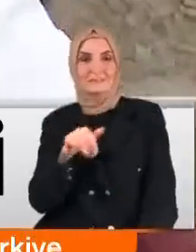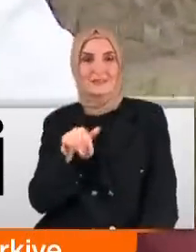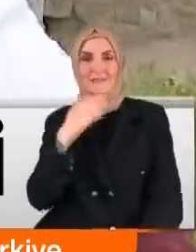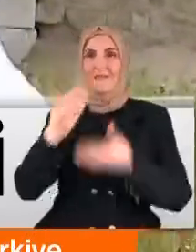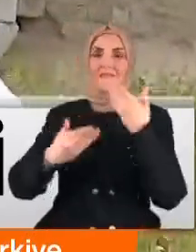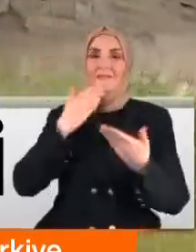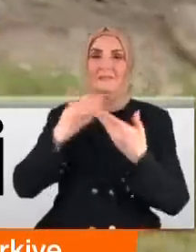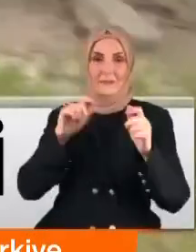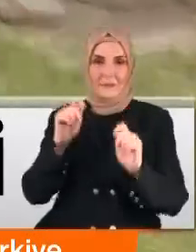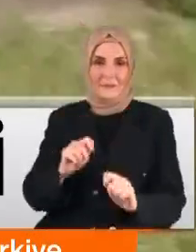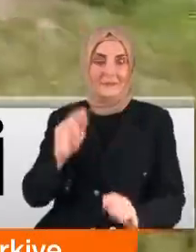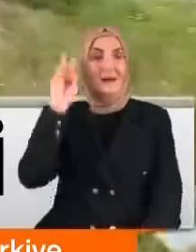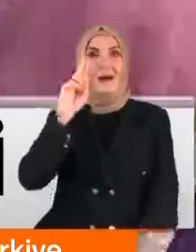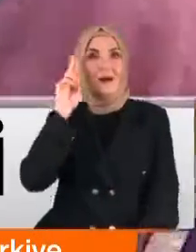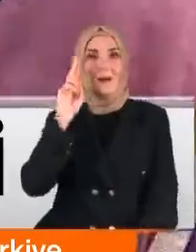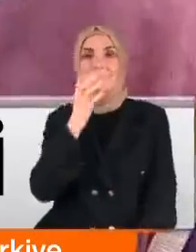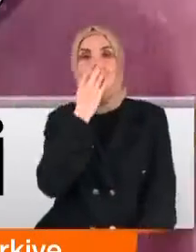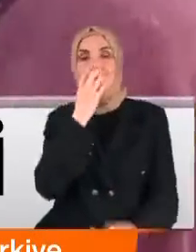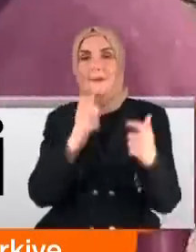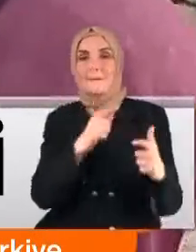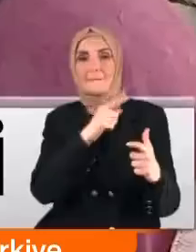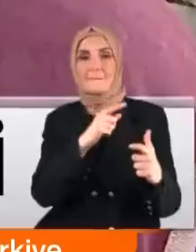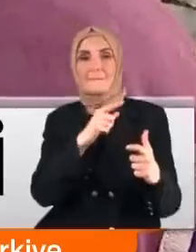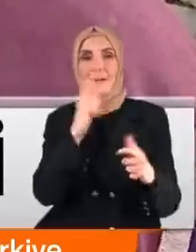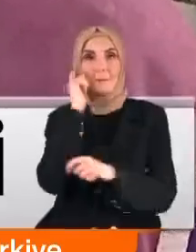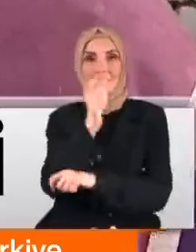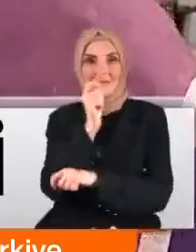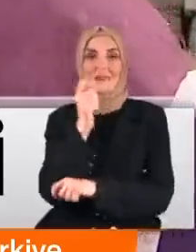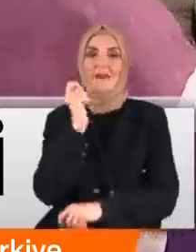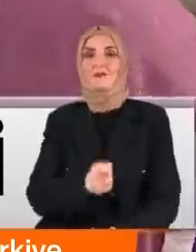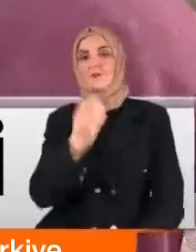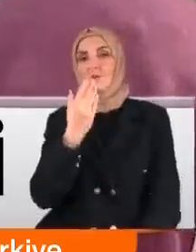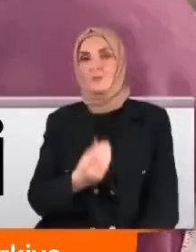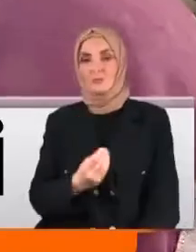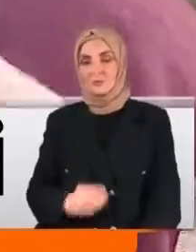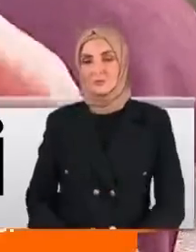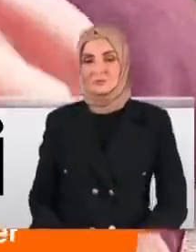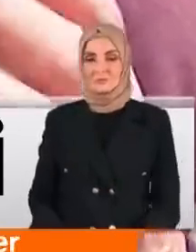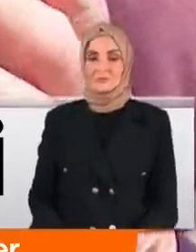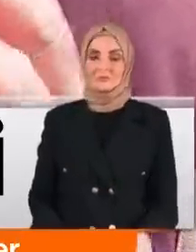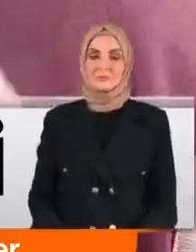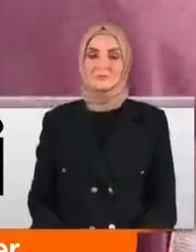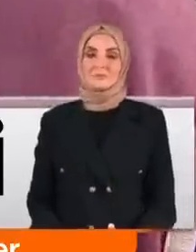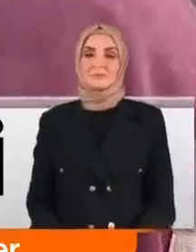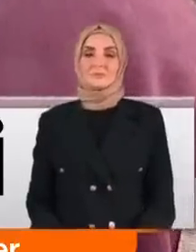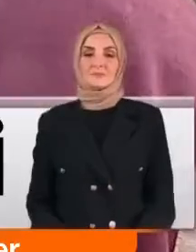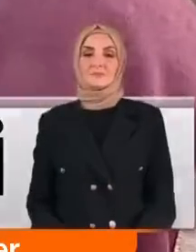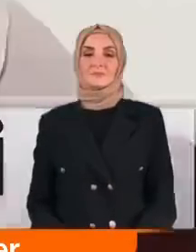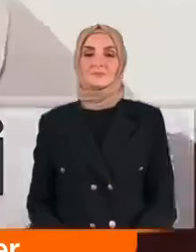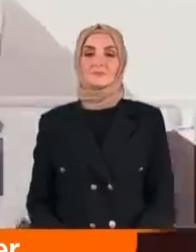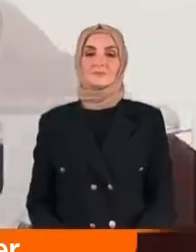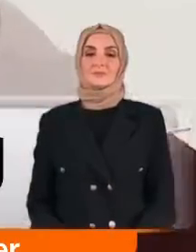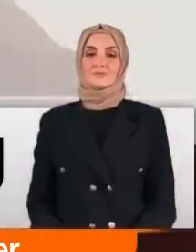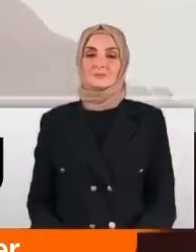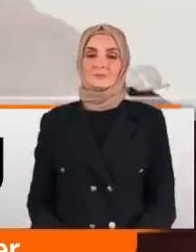hayali Mamak mitinginde gerçek oldu. Çok seviyorum. O benim oğlumdur. O benim ciğerimdir. Diyor, o bizim